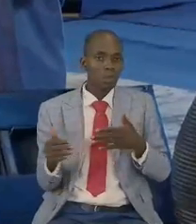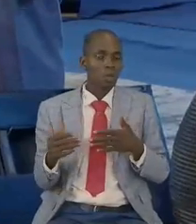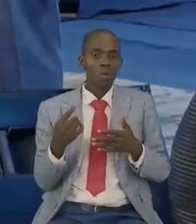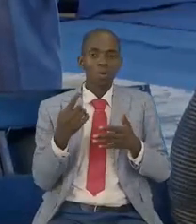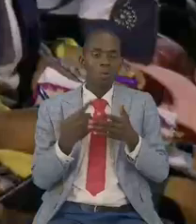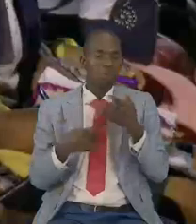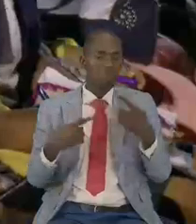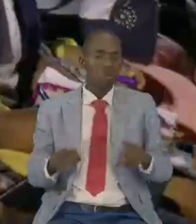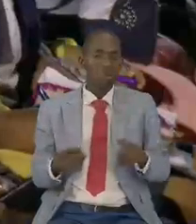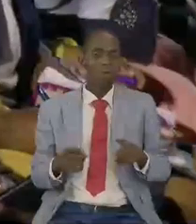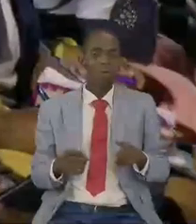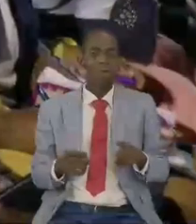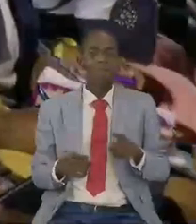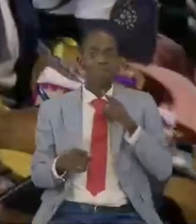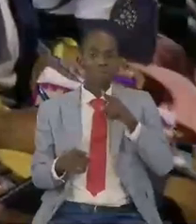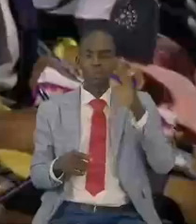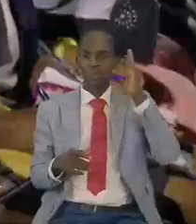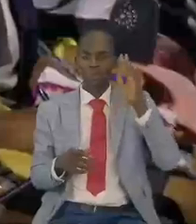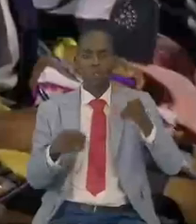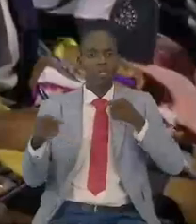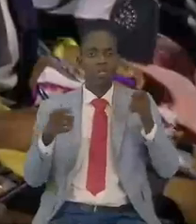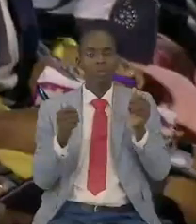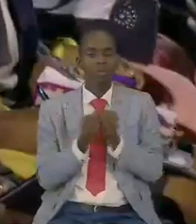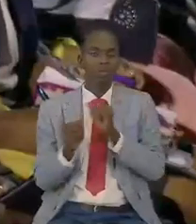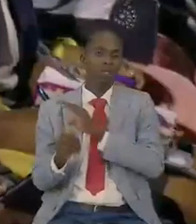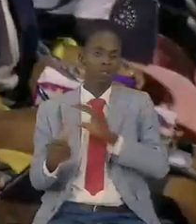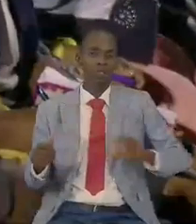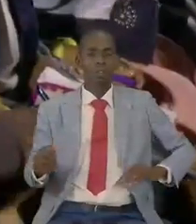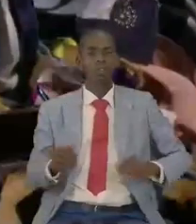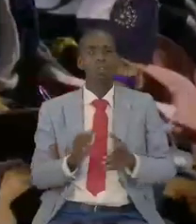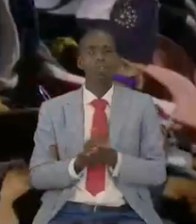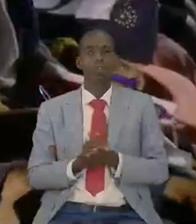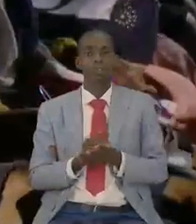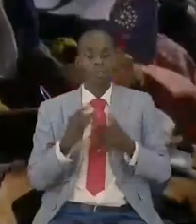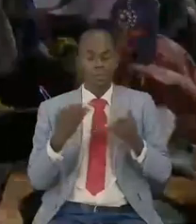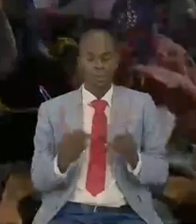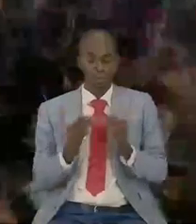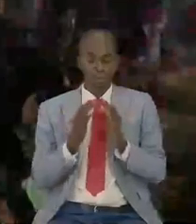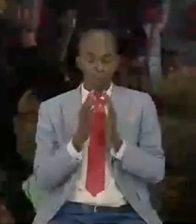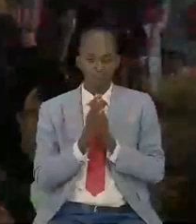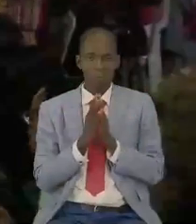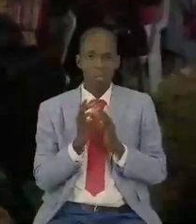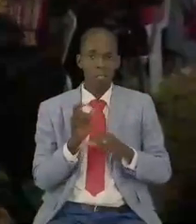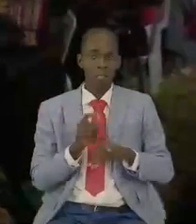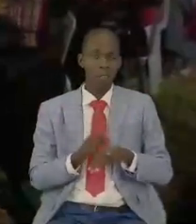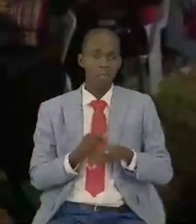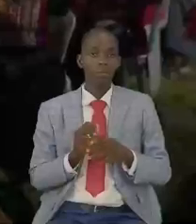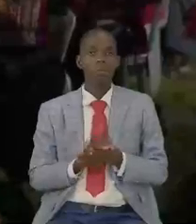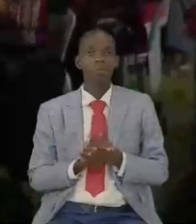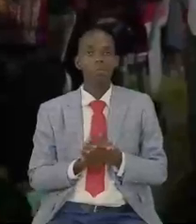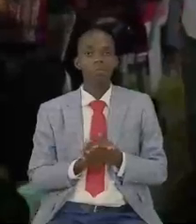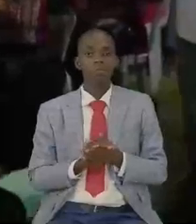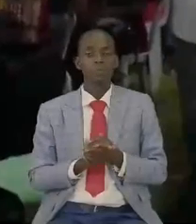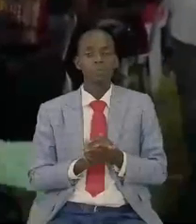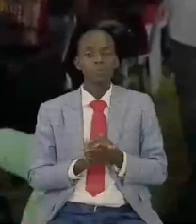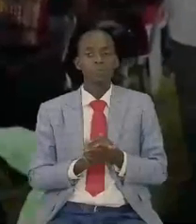qui se passe, tu régneras avec Christ. La tête baissée, les yeux fermés. La